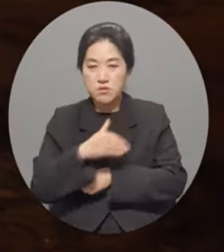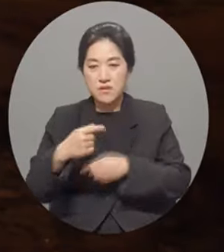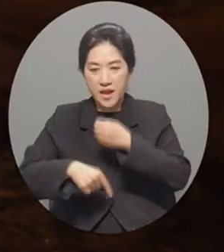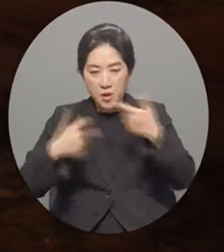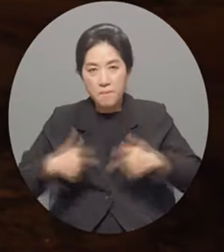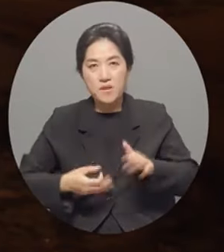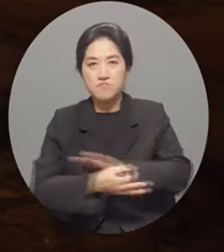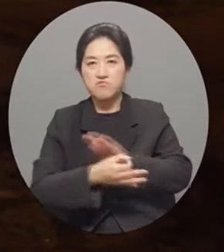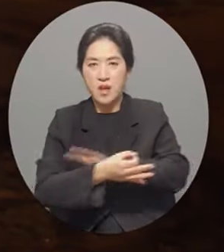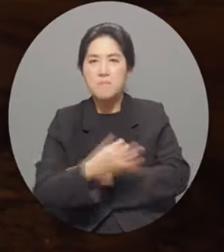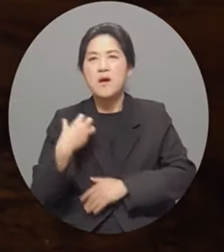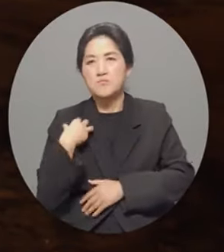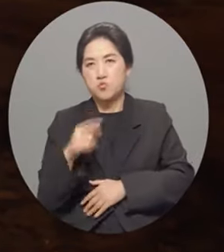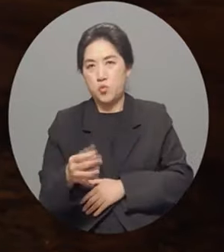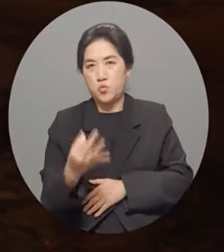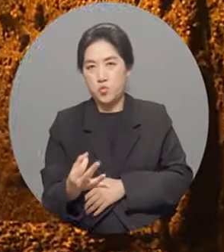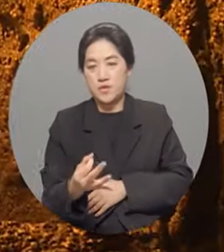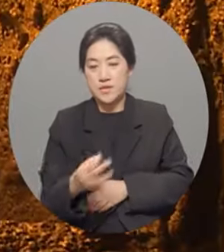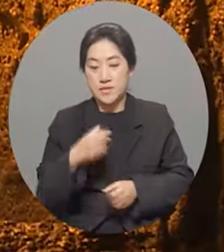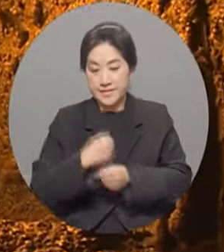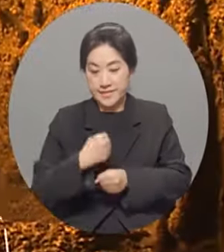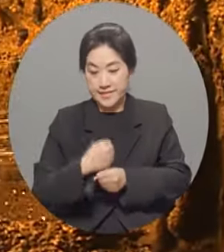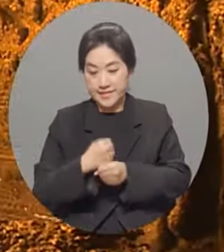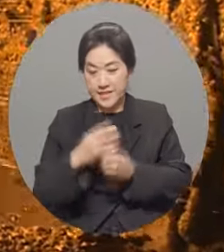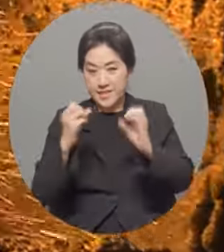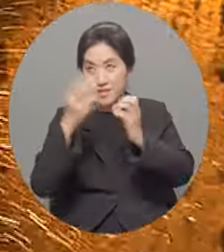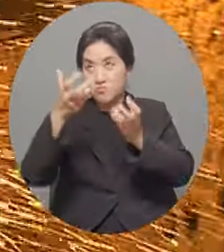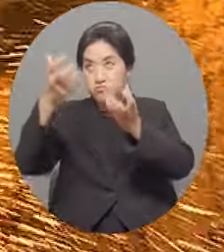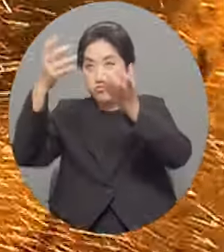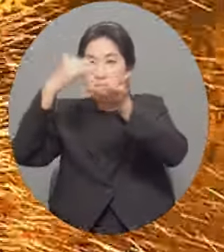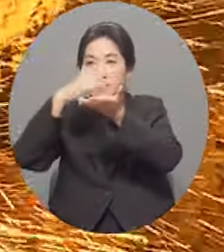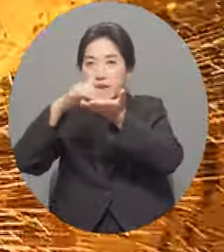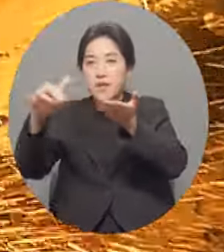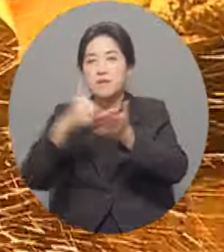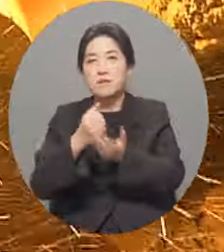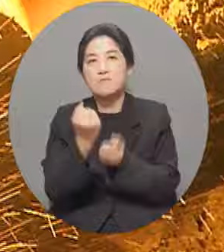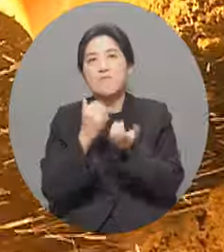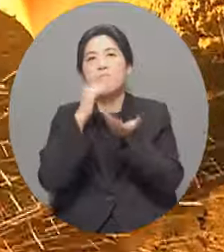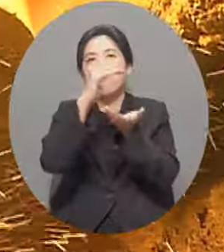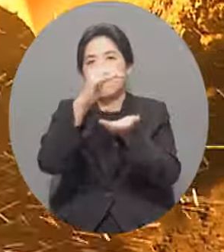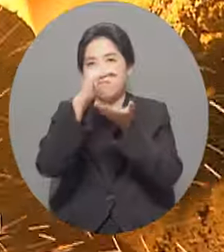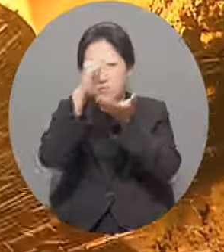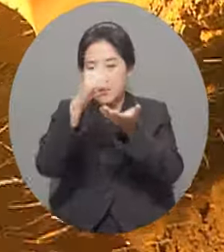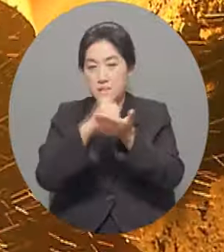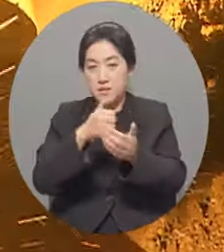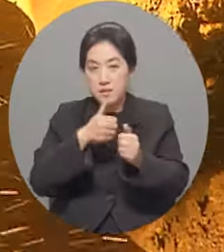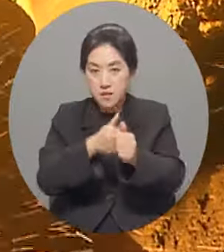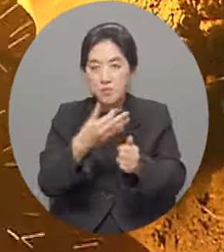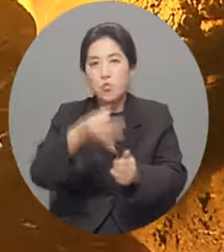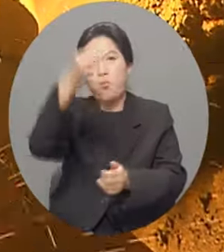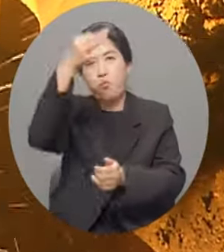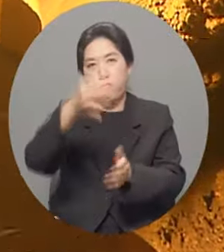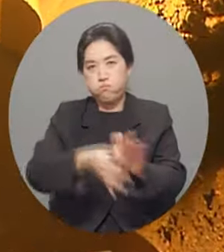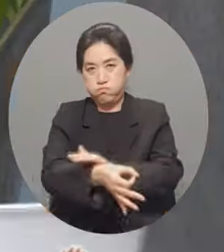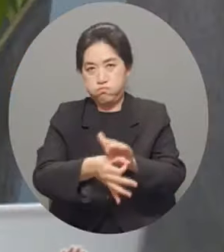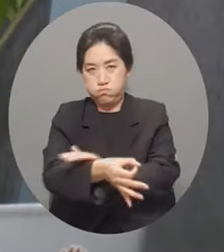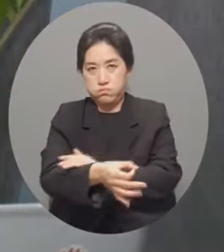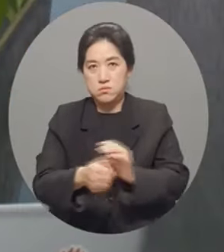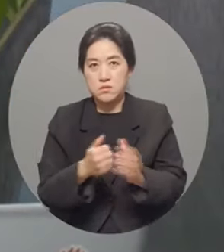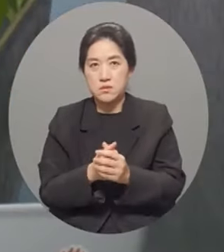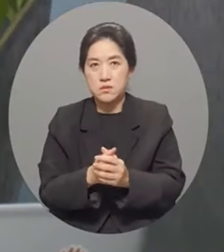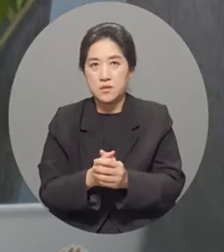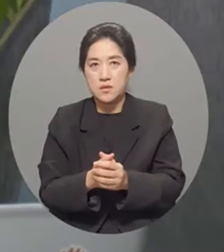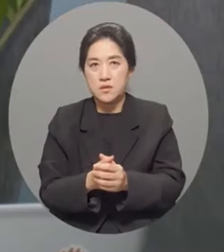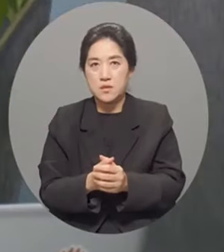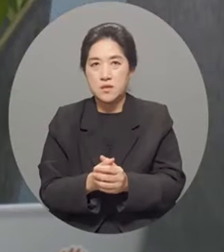할 금액입니다. 제품 제조 과정에서의 탄소 배출량을 따져 보고해야 하고 그에 따라 비용이 매겨집니다. 명문 문서